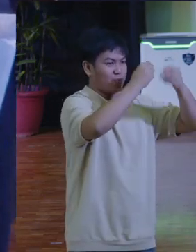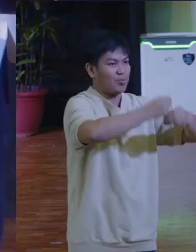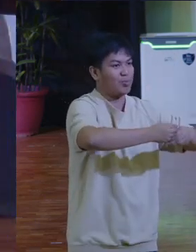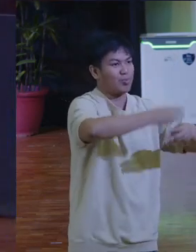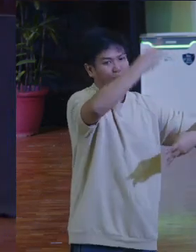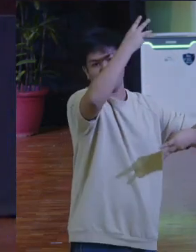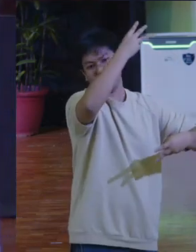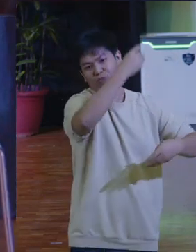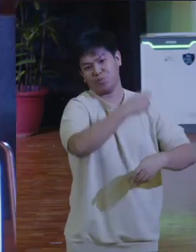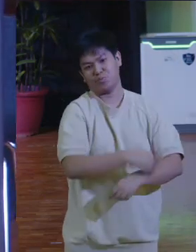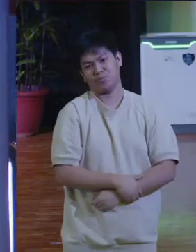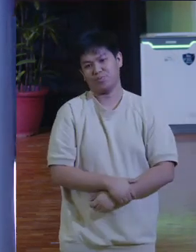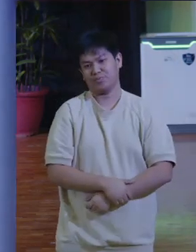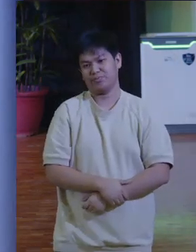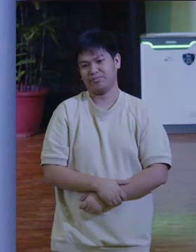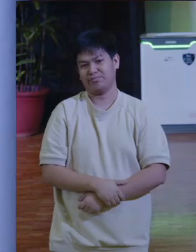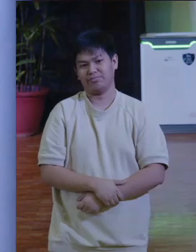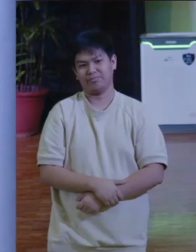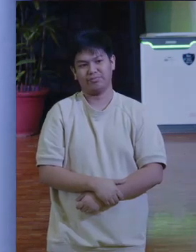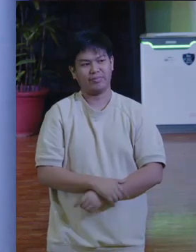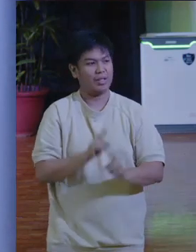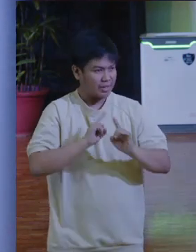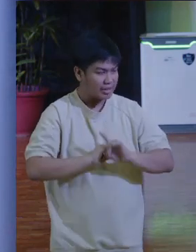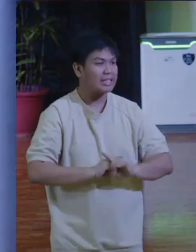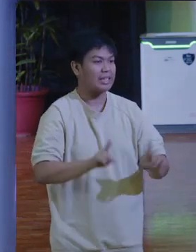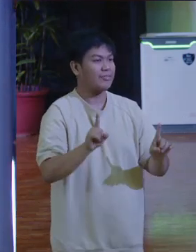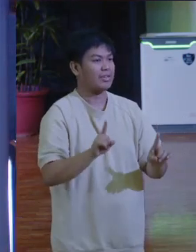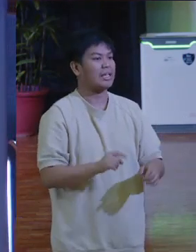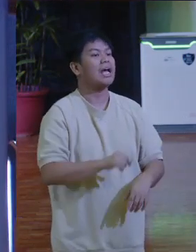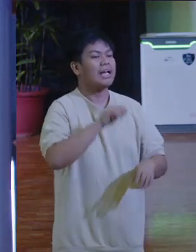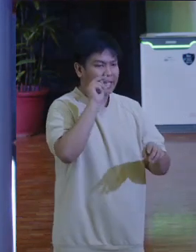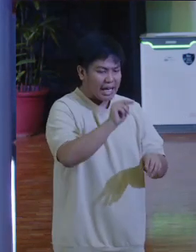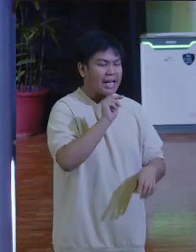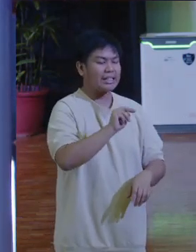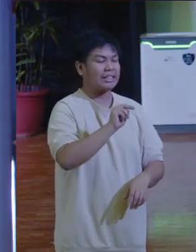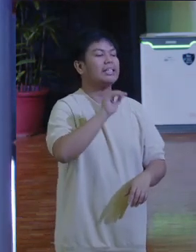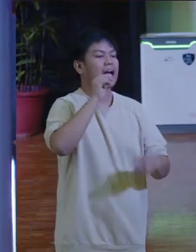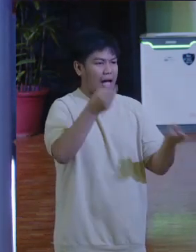nila muli ang kanilang mga komunidad. Nangyari po yun.